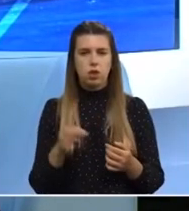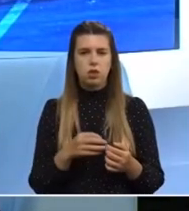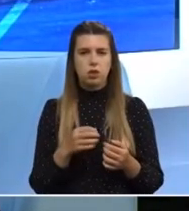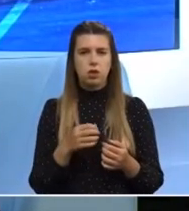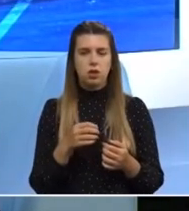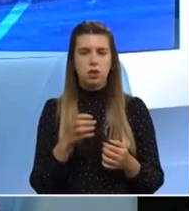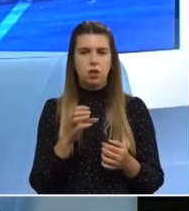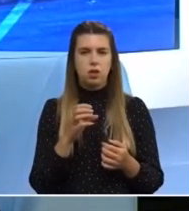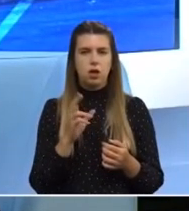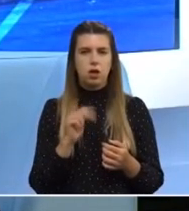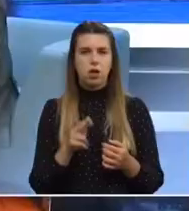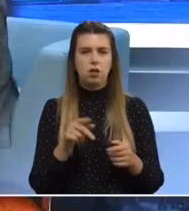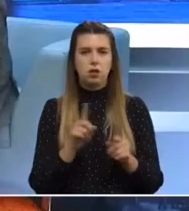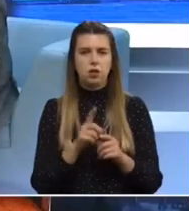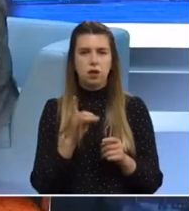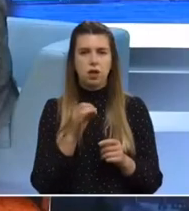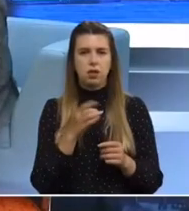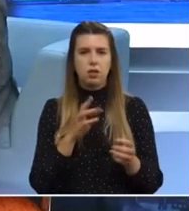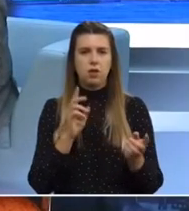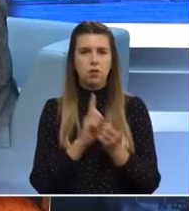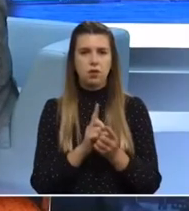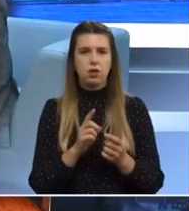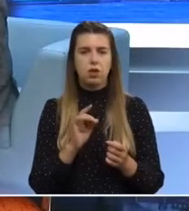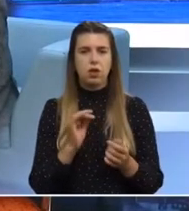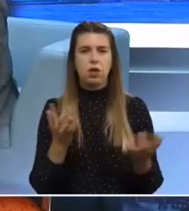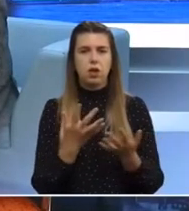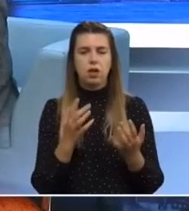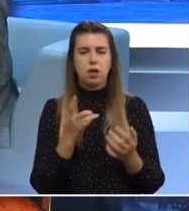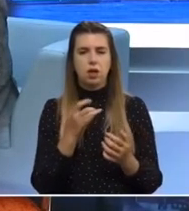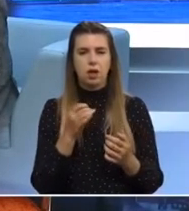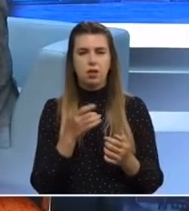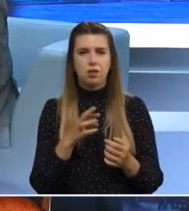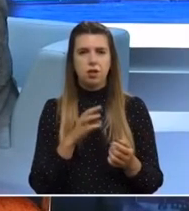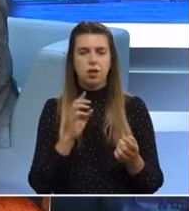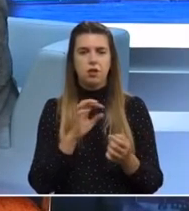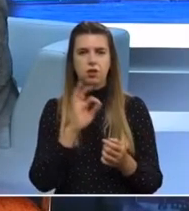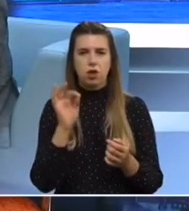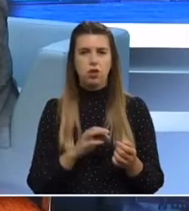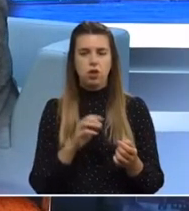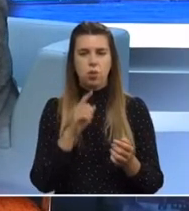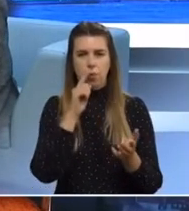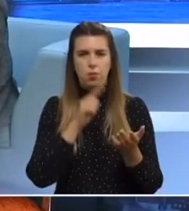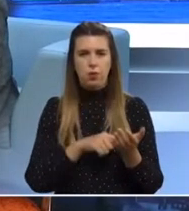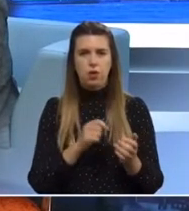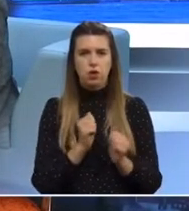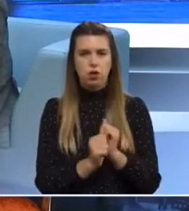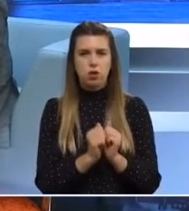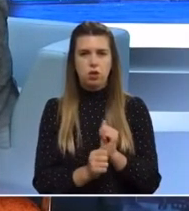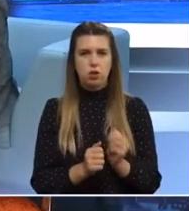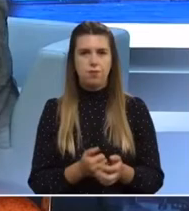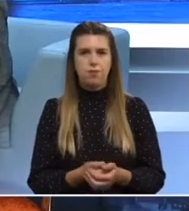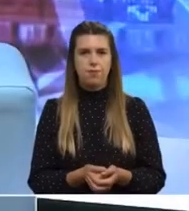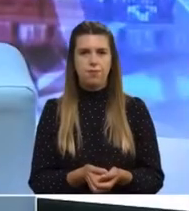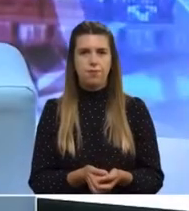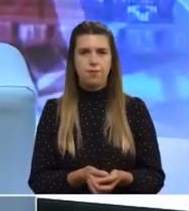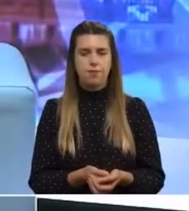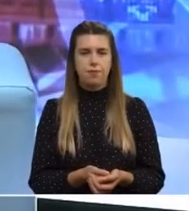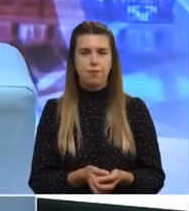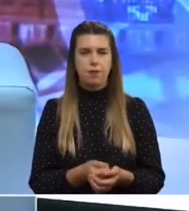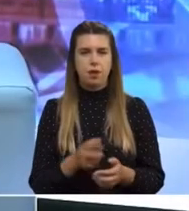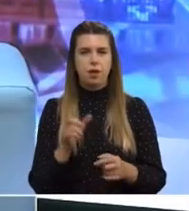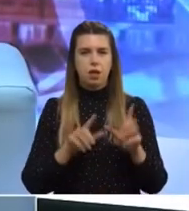еле сдержала слезы. Как часто вы такую реакцию встречаете? И вообще, какие реакции чаще всего вам попадаются?